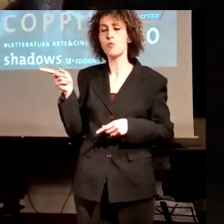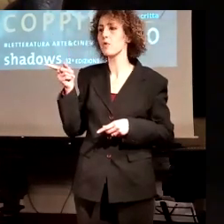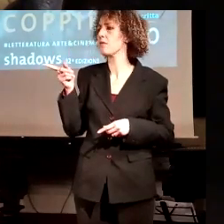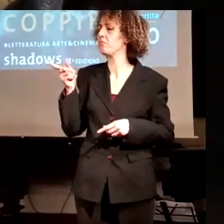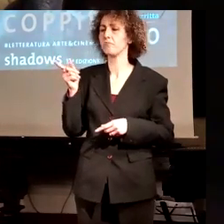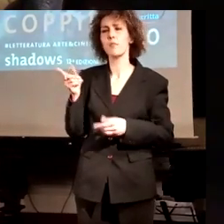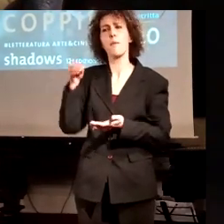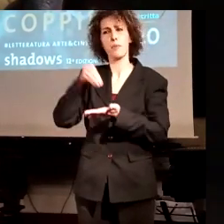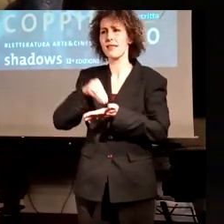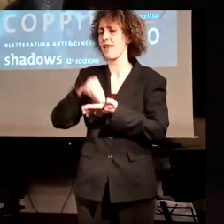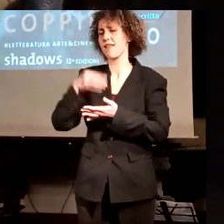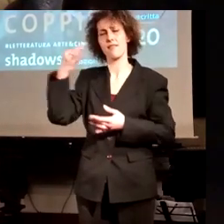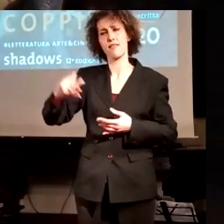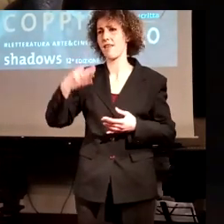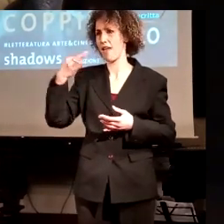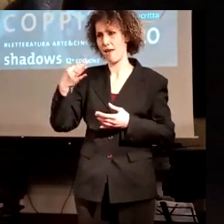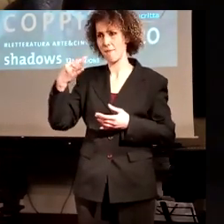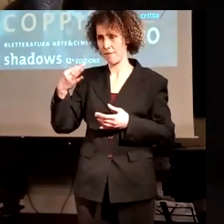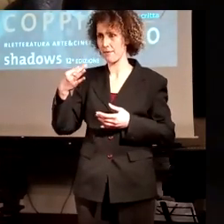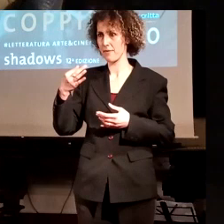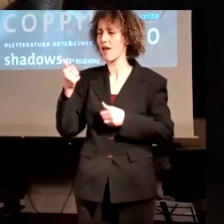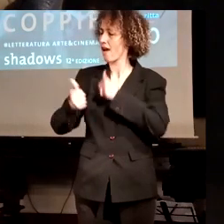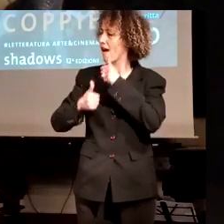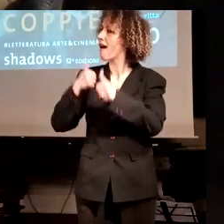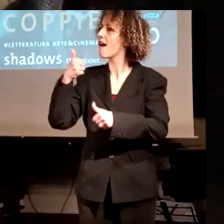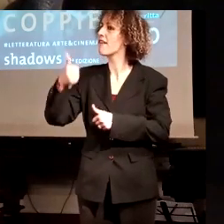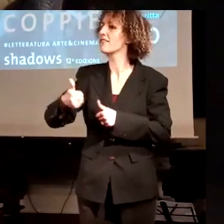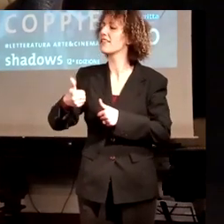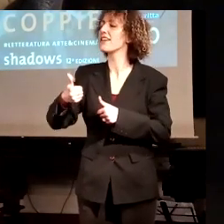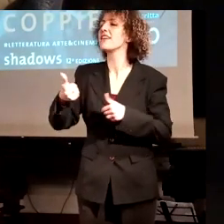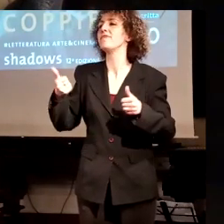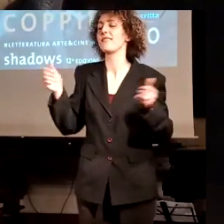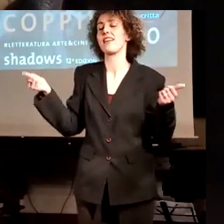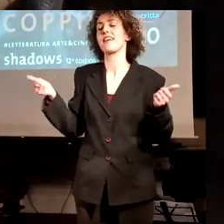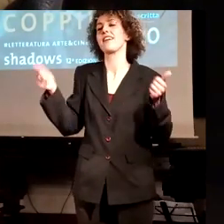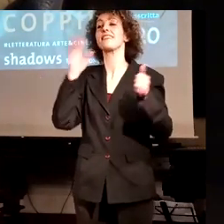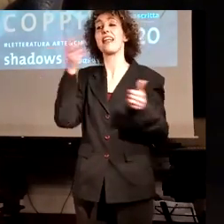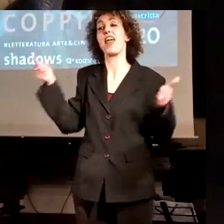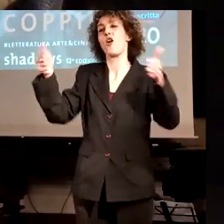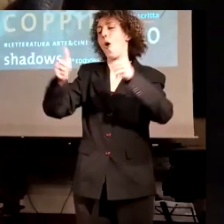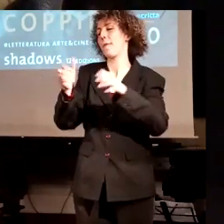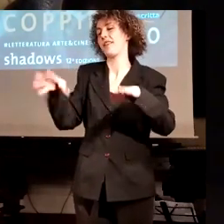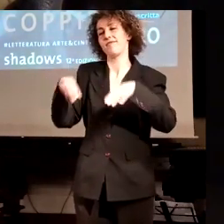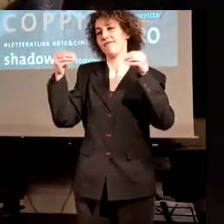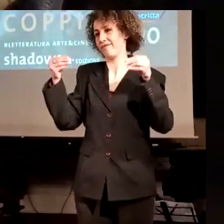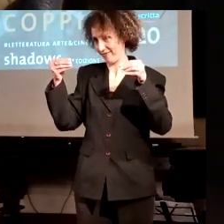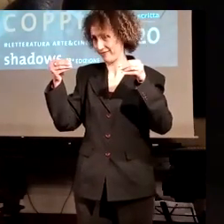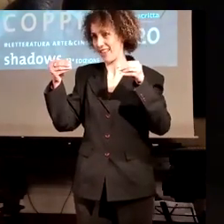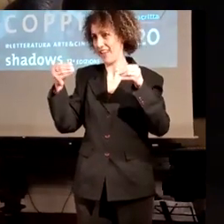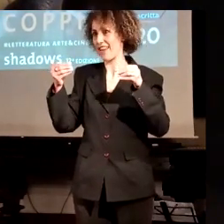ormai da tanti anni non si può cominciare strane coppie senza giuseppe montesano e che tra l'altro come dire